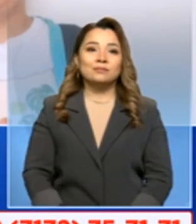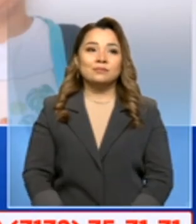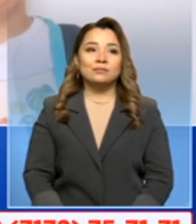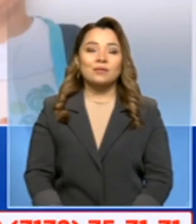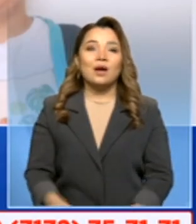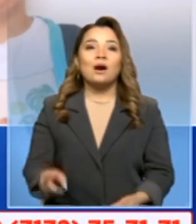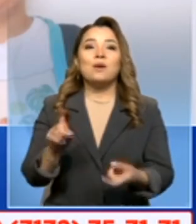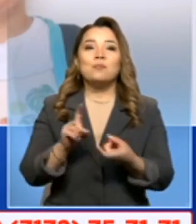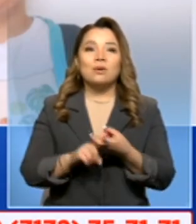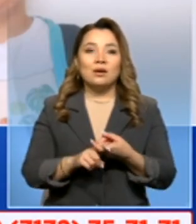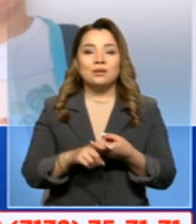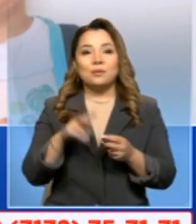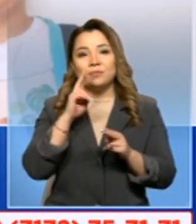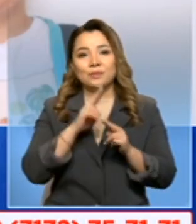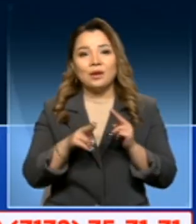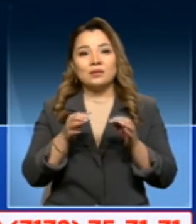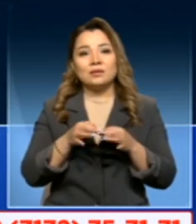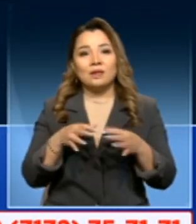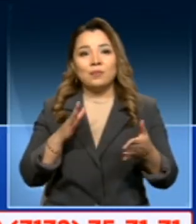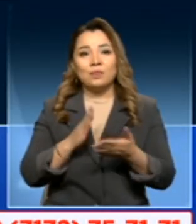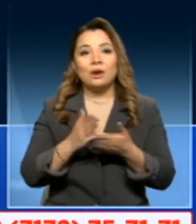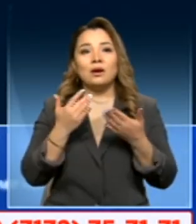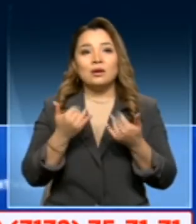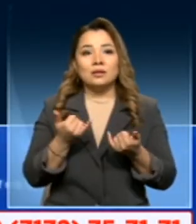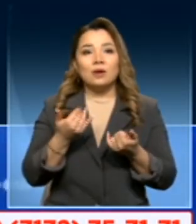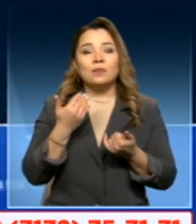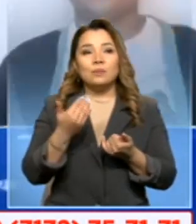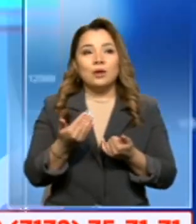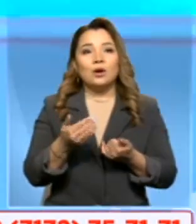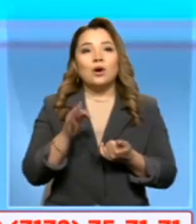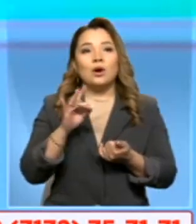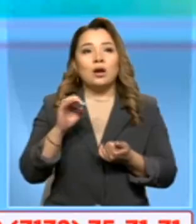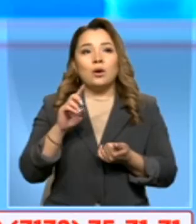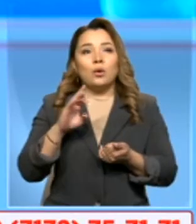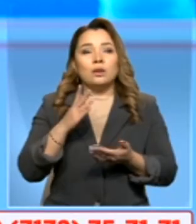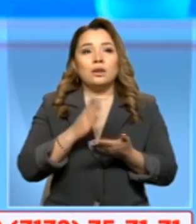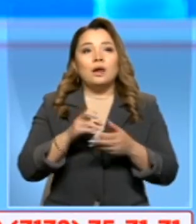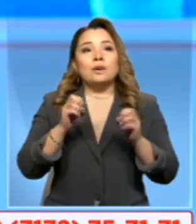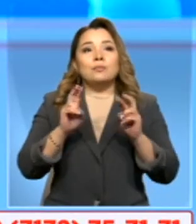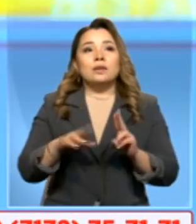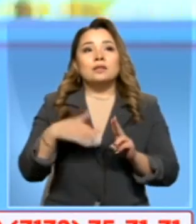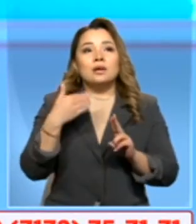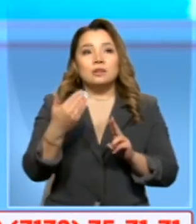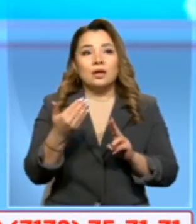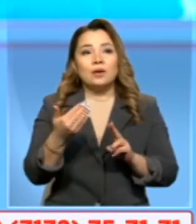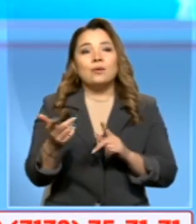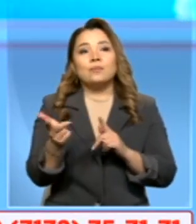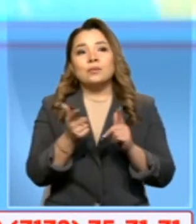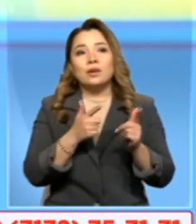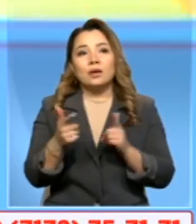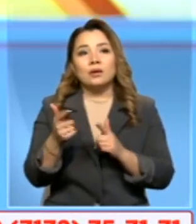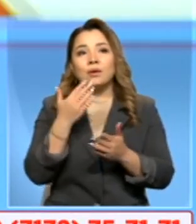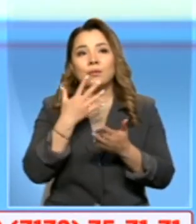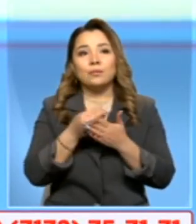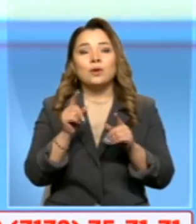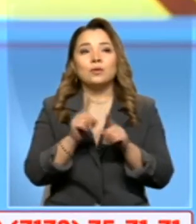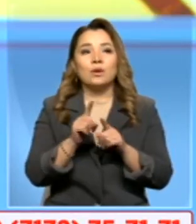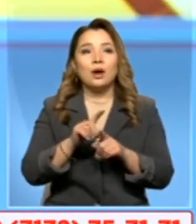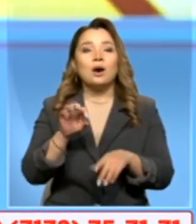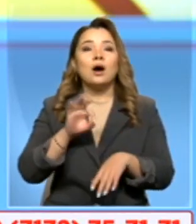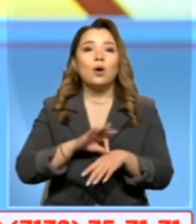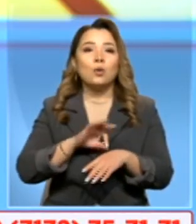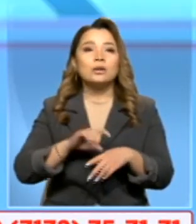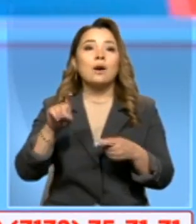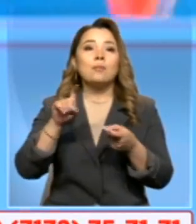Тағы байланысымыз үзілді ма? Бұл кісіде. Арай ханым, Оразгүл Мақсұтқа арнайы бір мәзір мен тағам ұсындыңыз ба ауруына